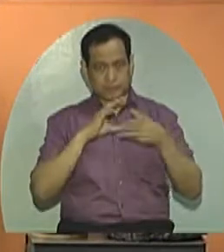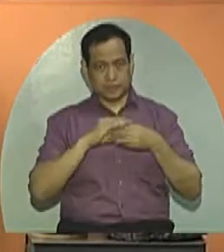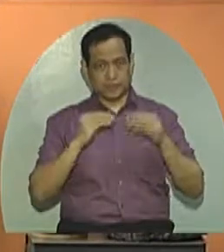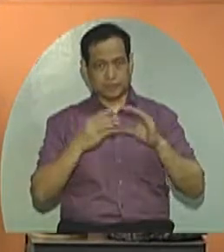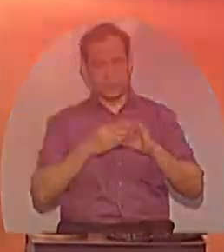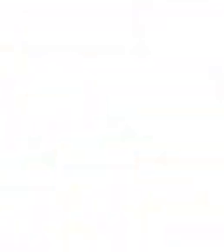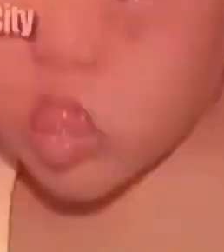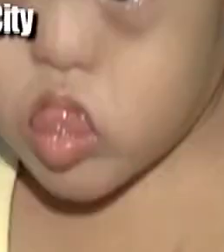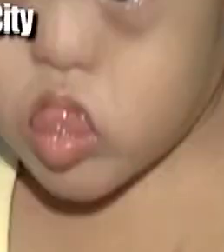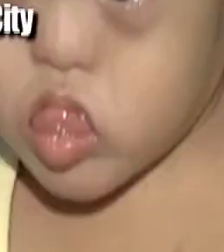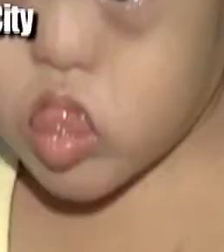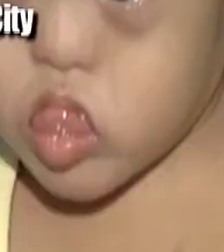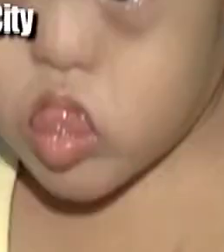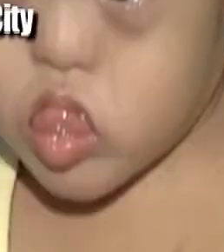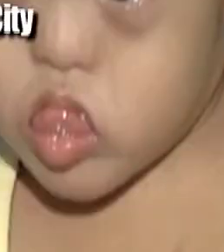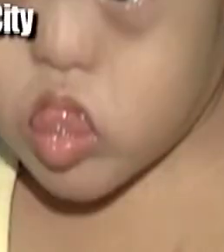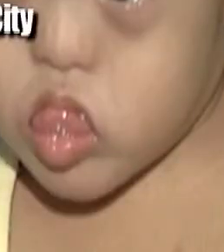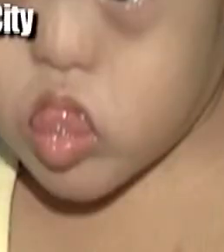kwento ni Xian.